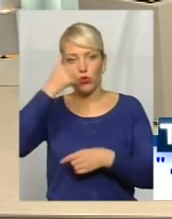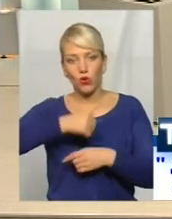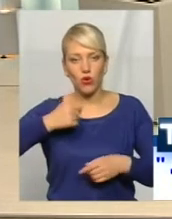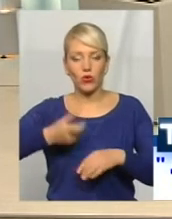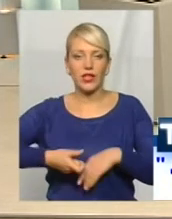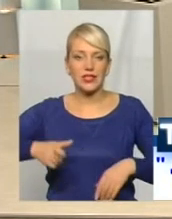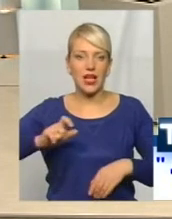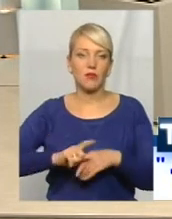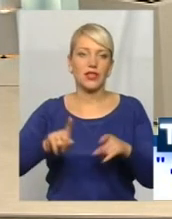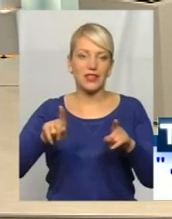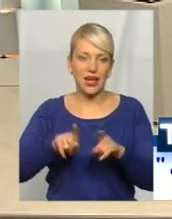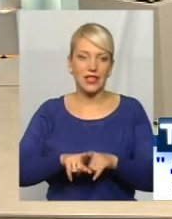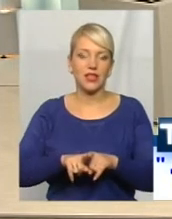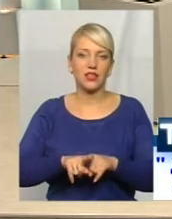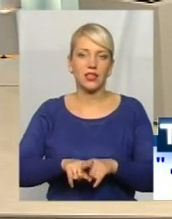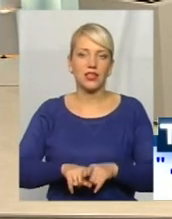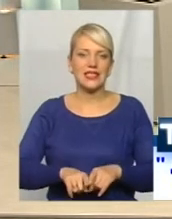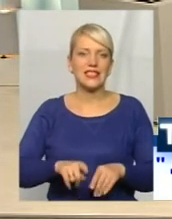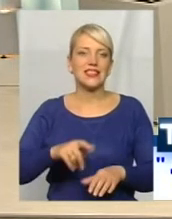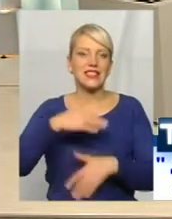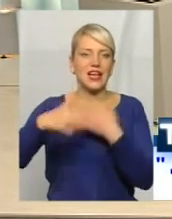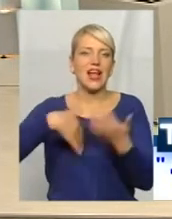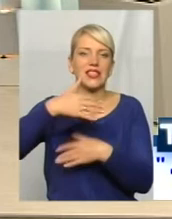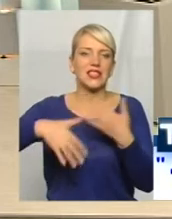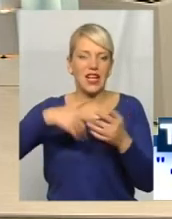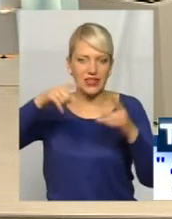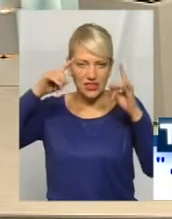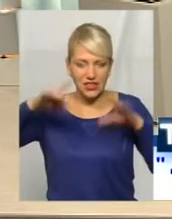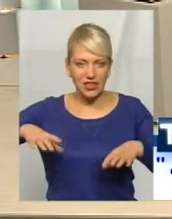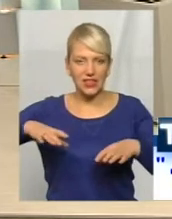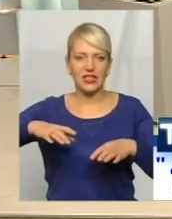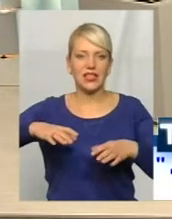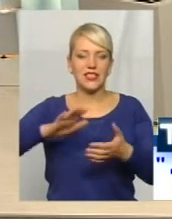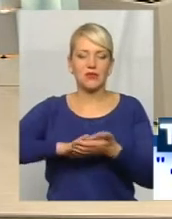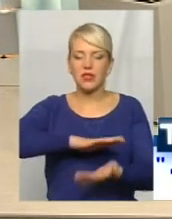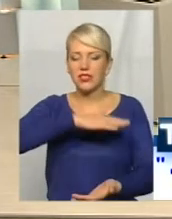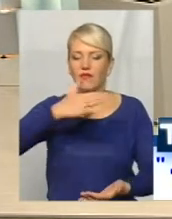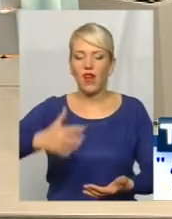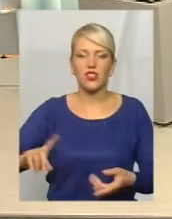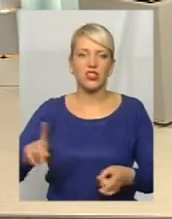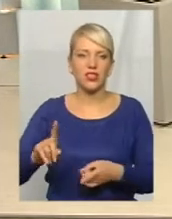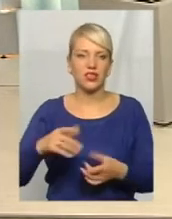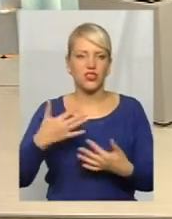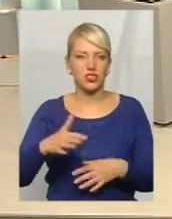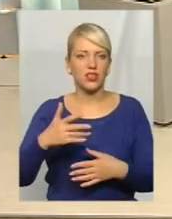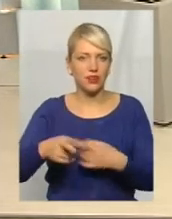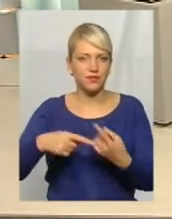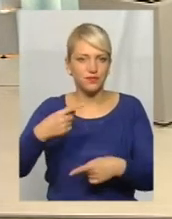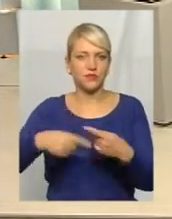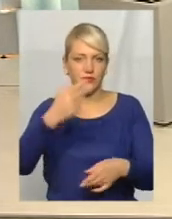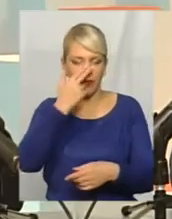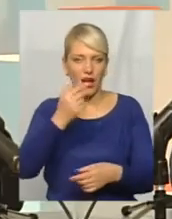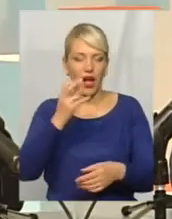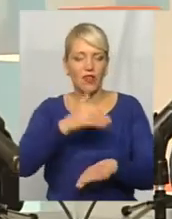самих таких кількох скандальних стихійних сміттєзвалищах, таких, які склалися історично, а на вулиці